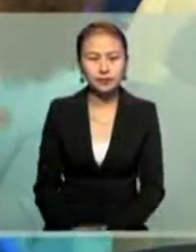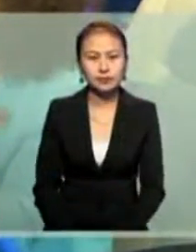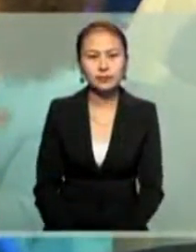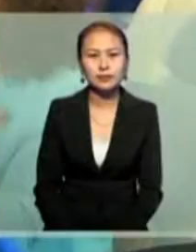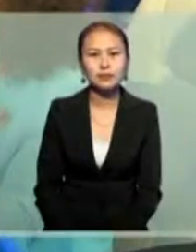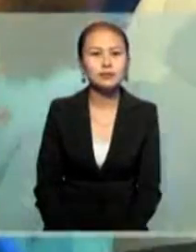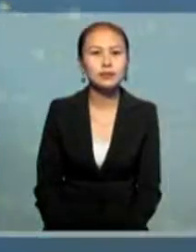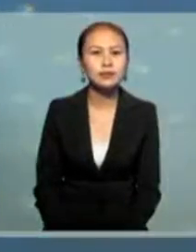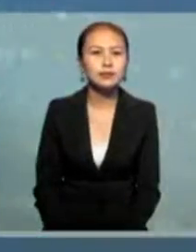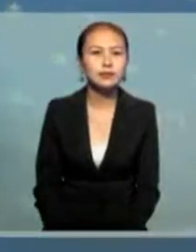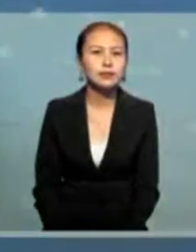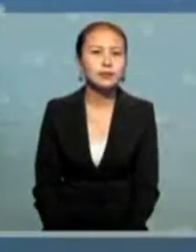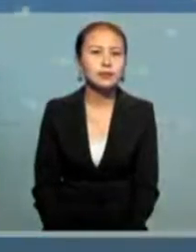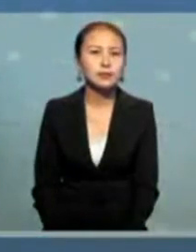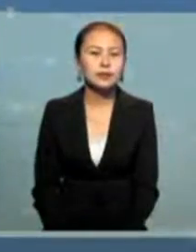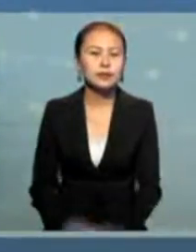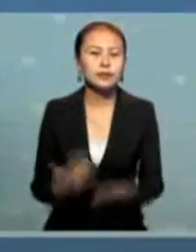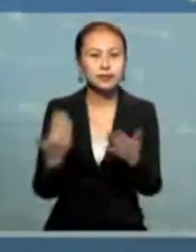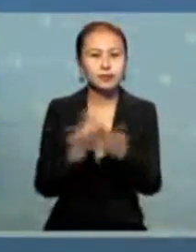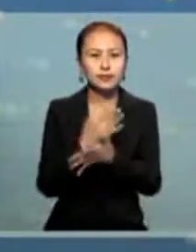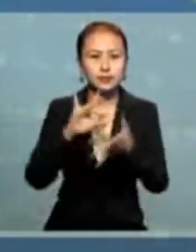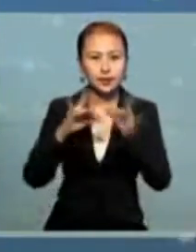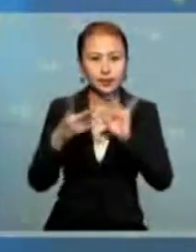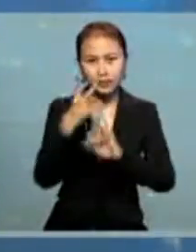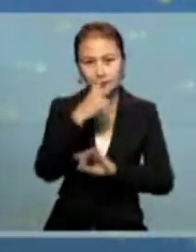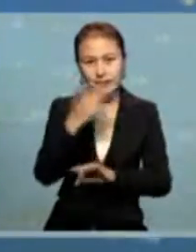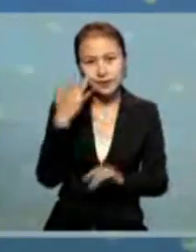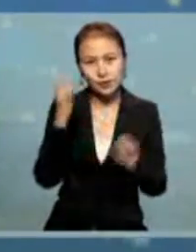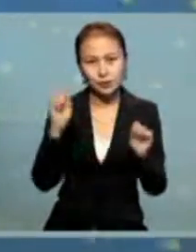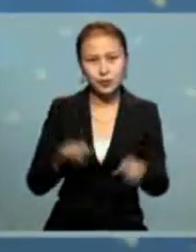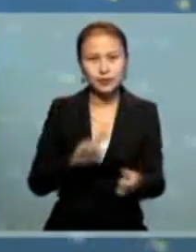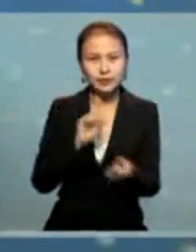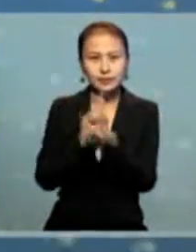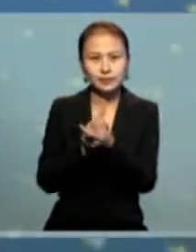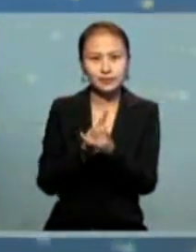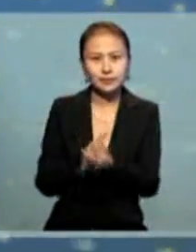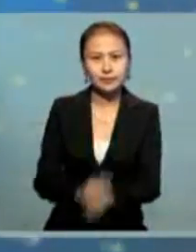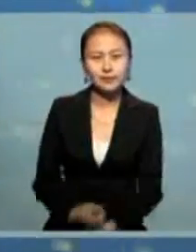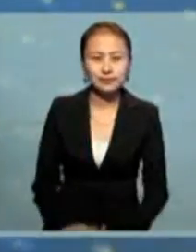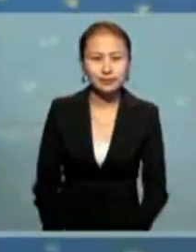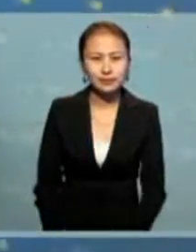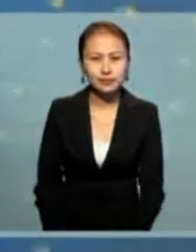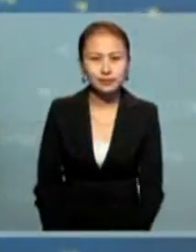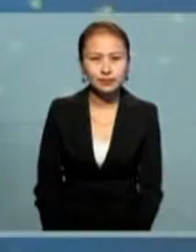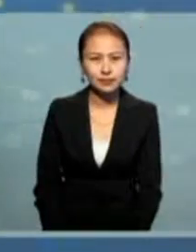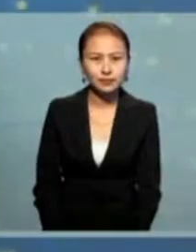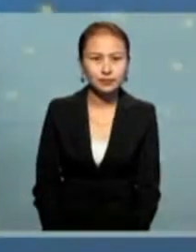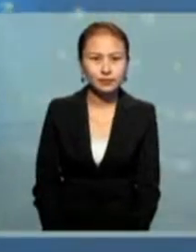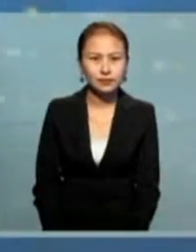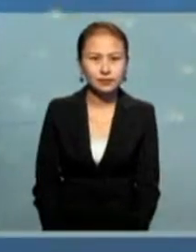хабарласуға болады. Жаңалықтарымызды хабардың сайтынан да көре аласыздар. Жүздескенше ағайын.